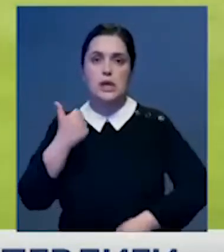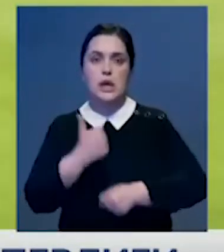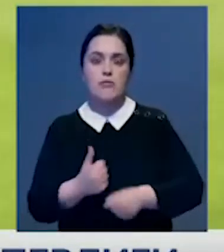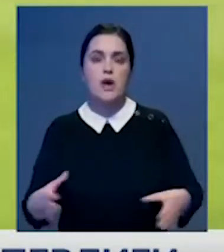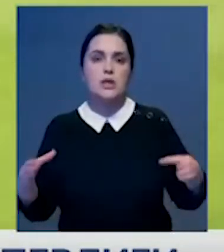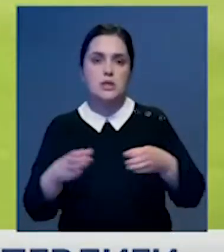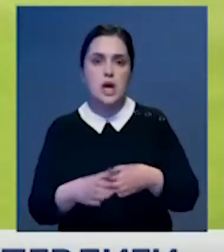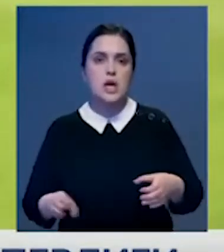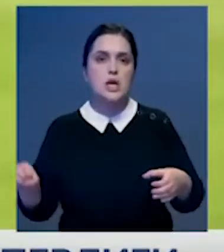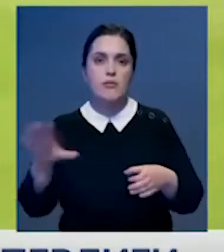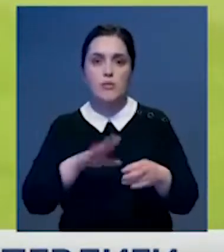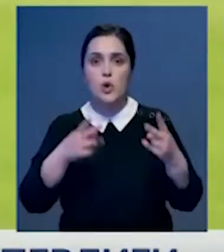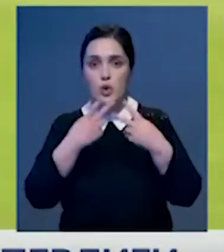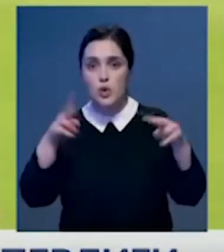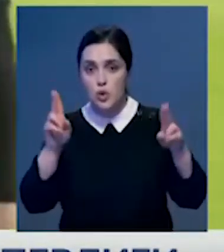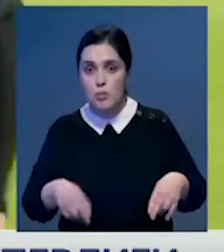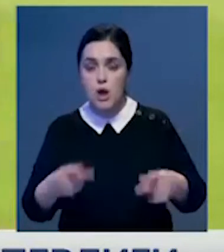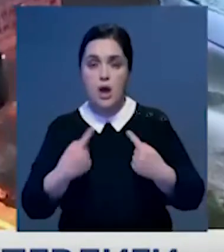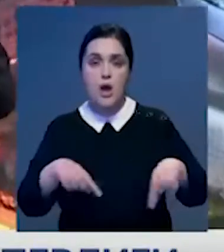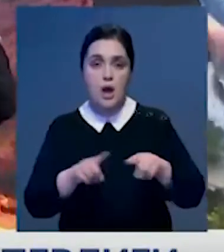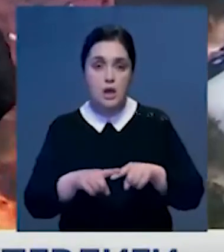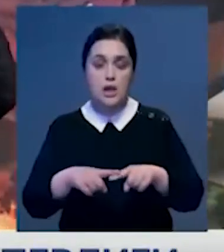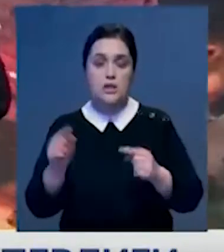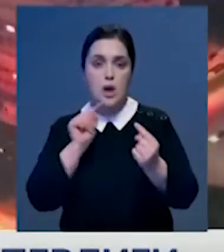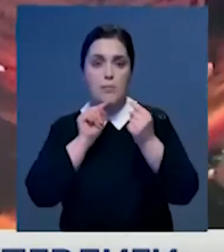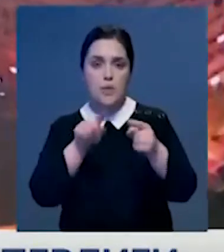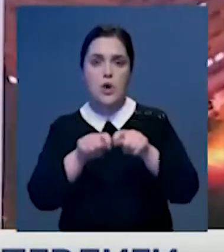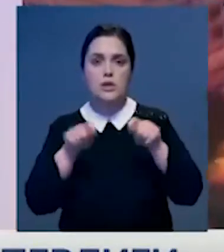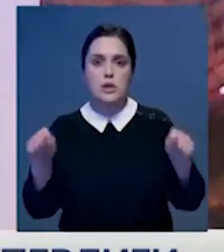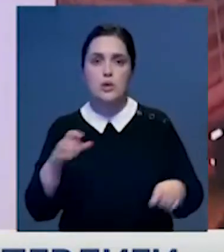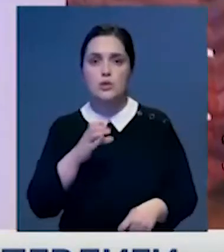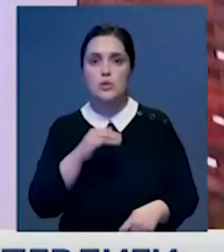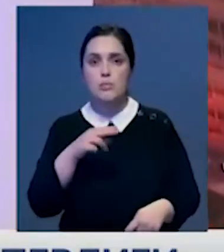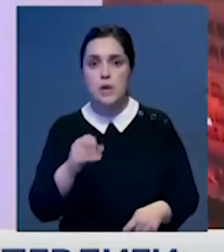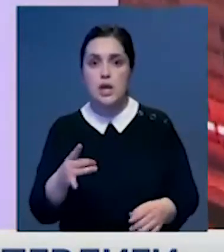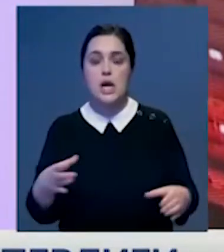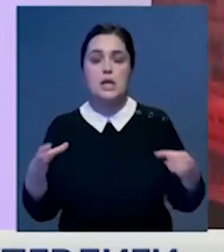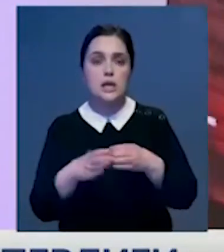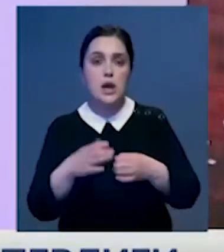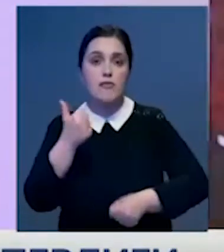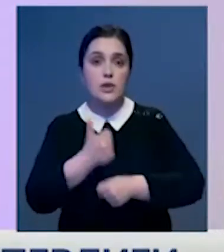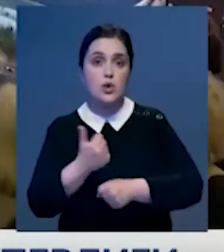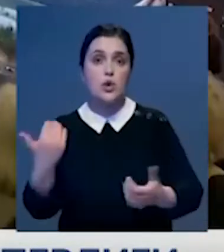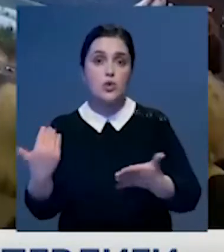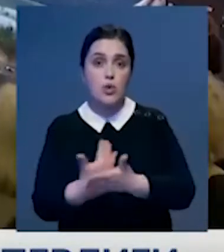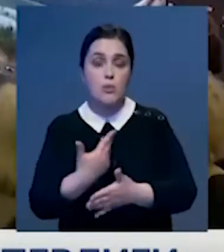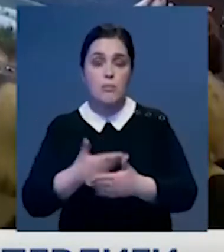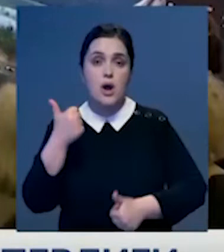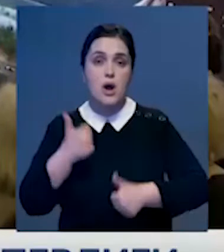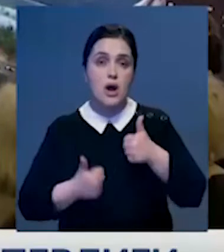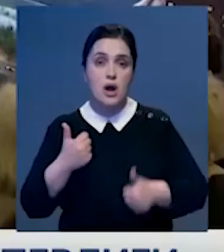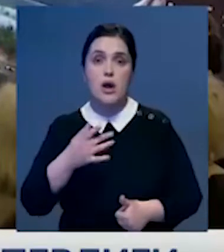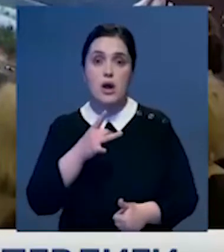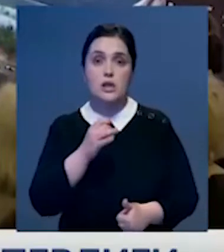европейских клубов организация выступила против создания суперлиги а возглавил новый турнир президент real madrid